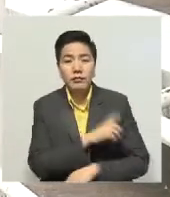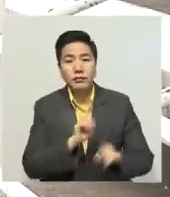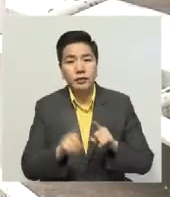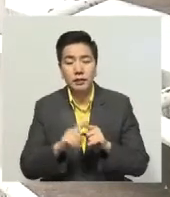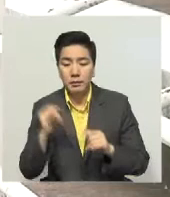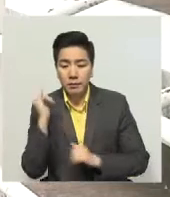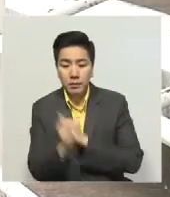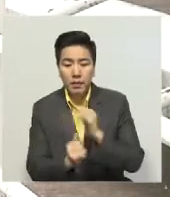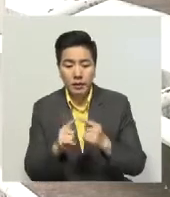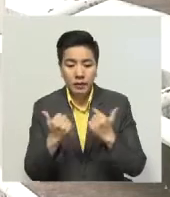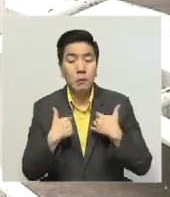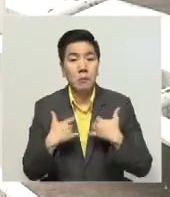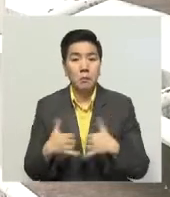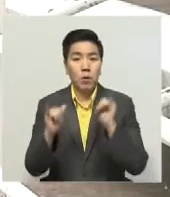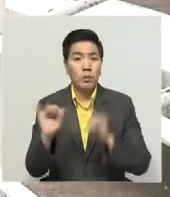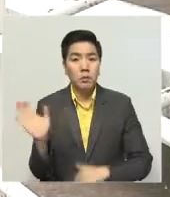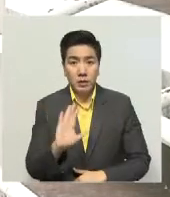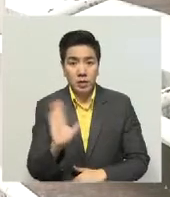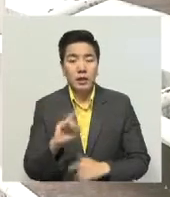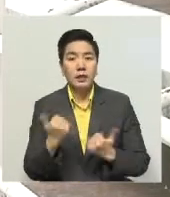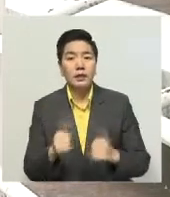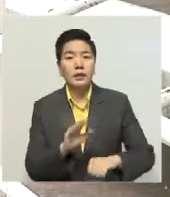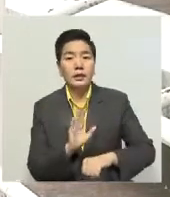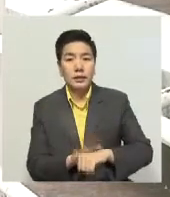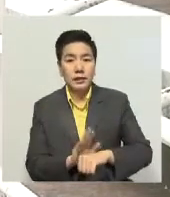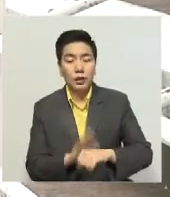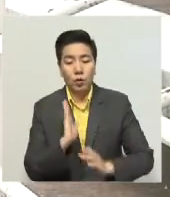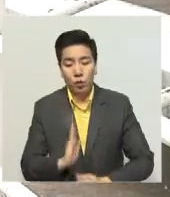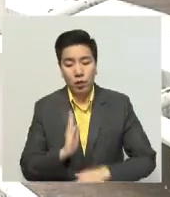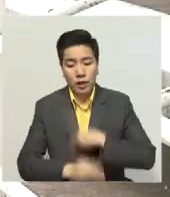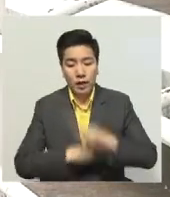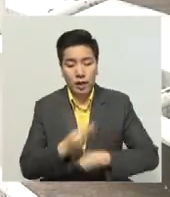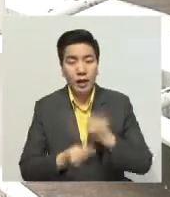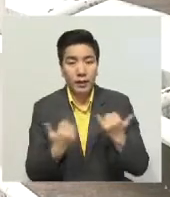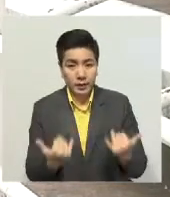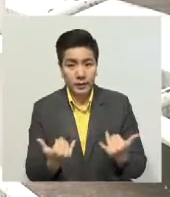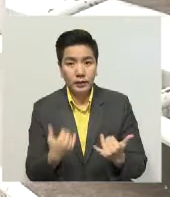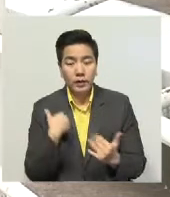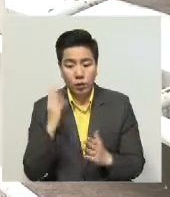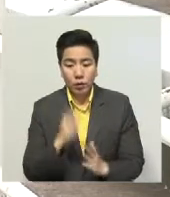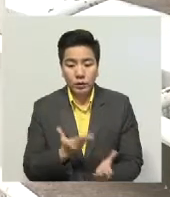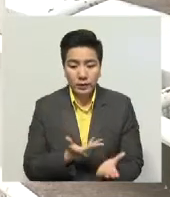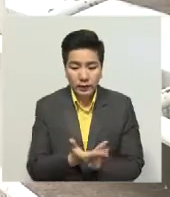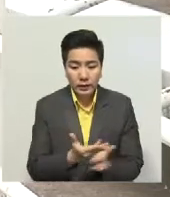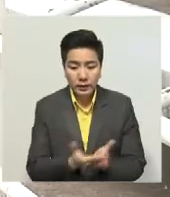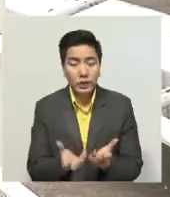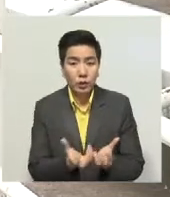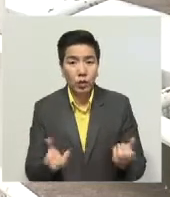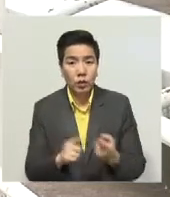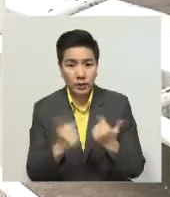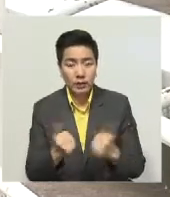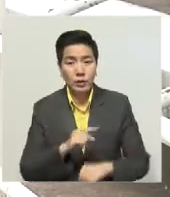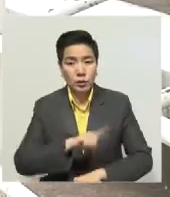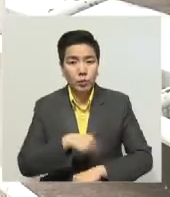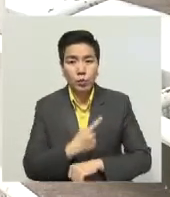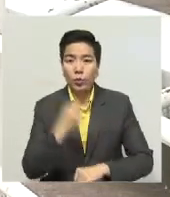ก็ไม่นิ่งนอนใจนะครับก็เตือนผู้ค้าแล้วก็คนที่มาจับจ่ายใช้สอยนะครับทุก